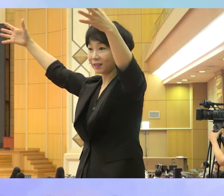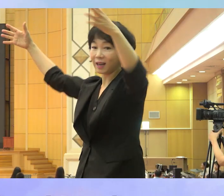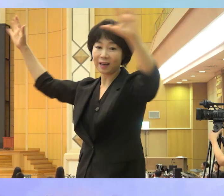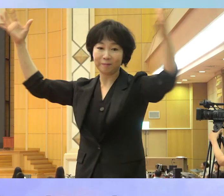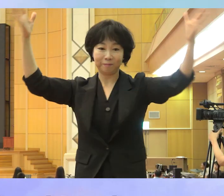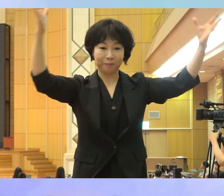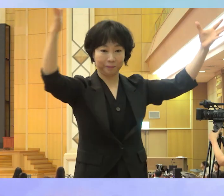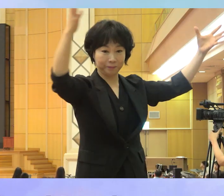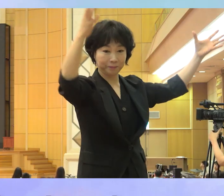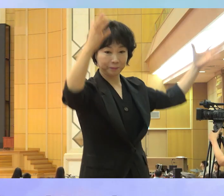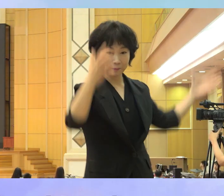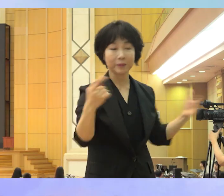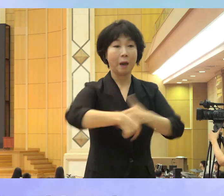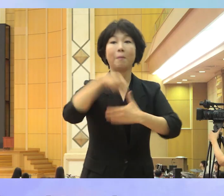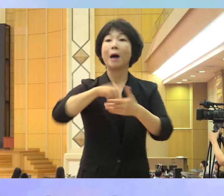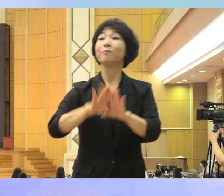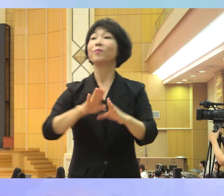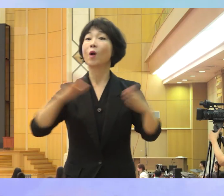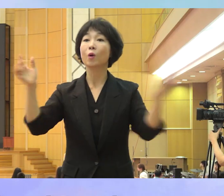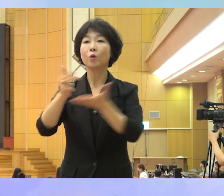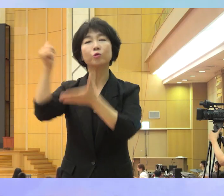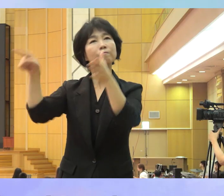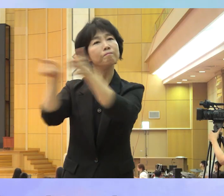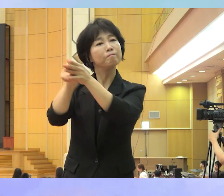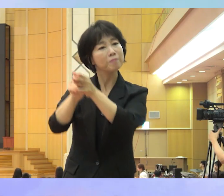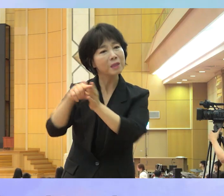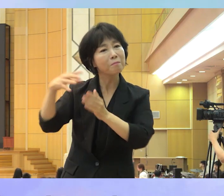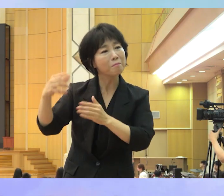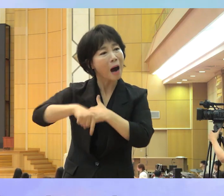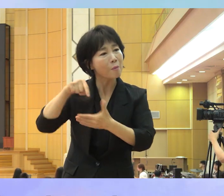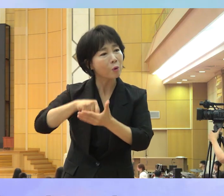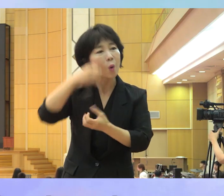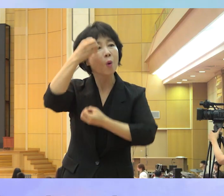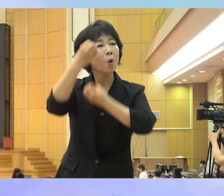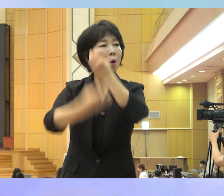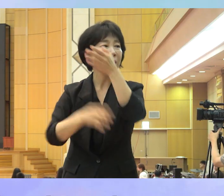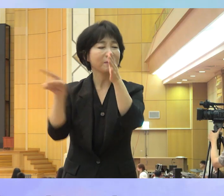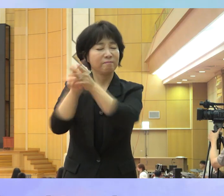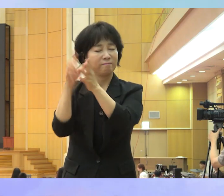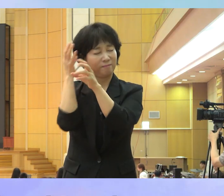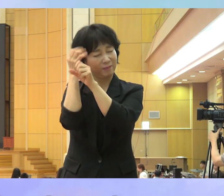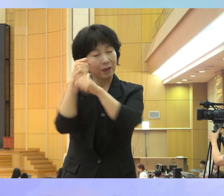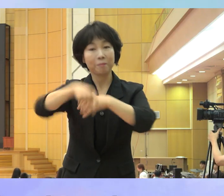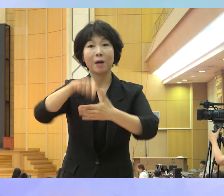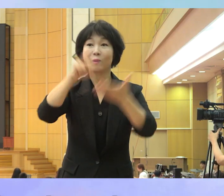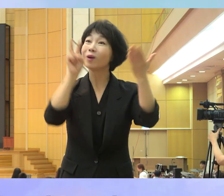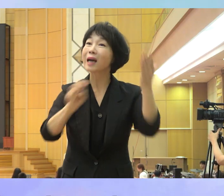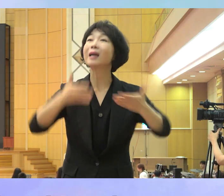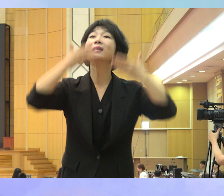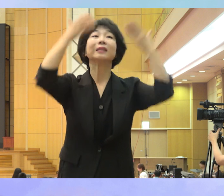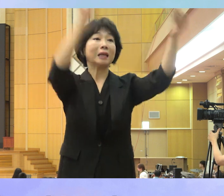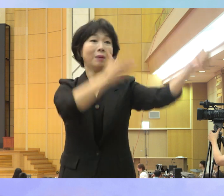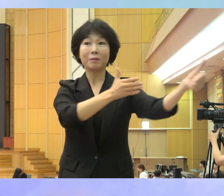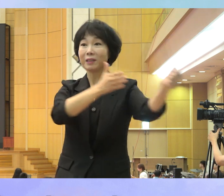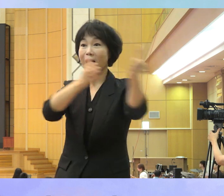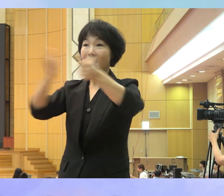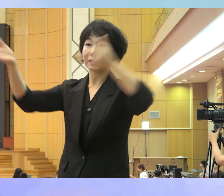이어서 박수 치시면서 주님을 믿는 마음으로, 주님을 의지하는 마음으로 찬양하시겠습니다.